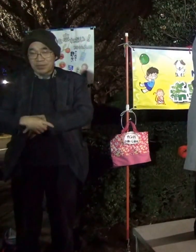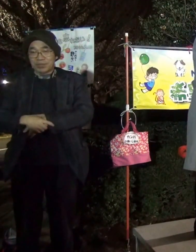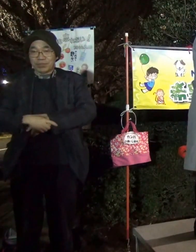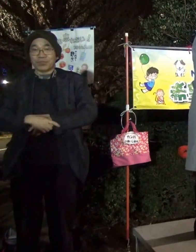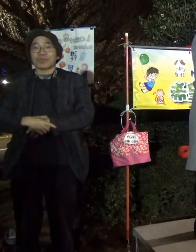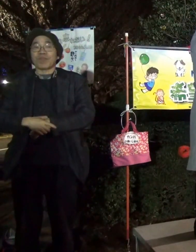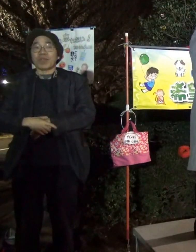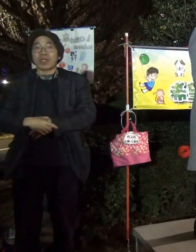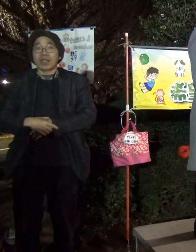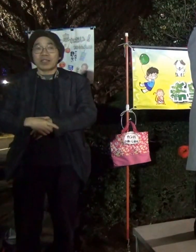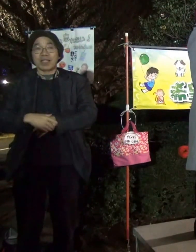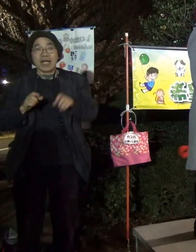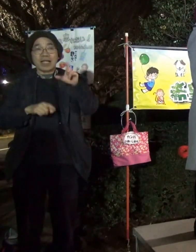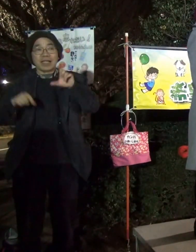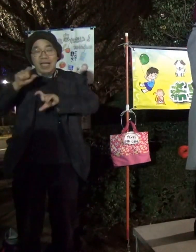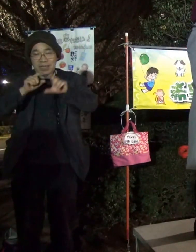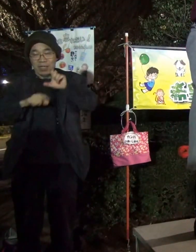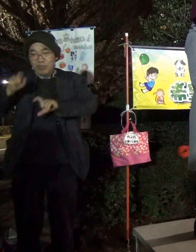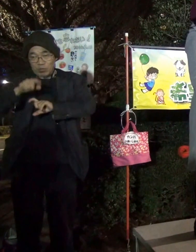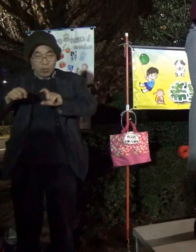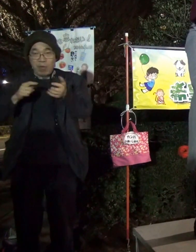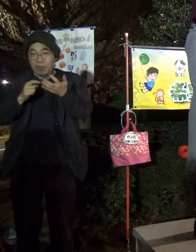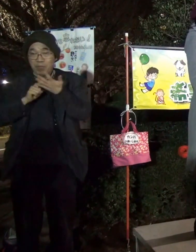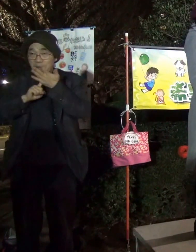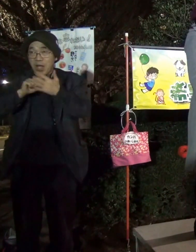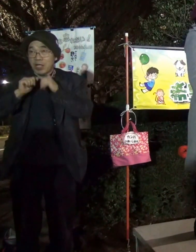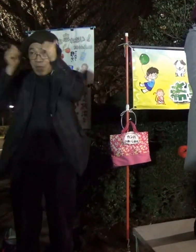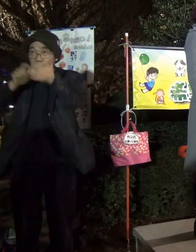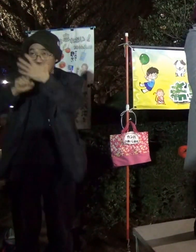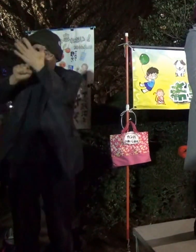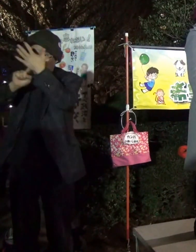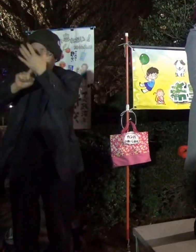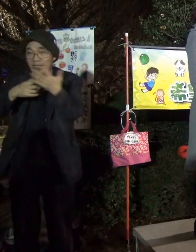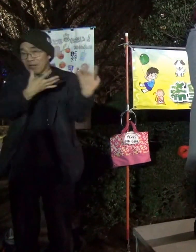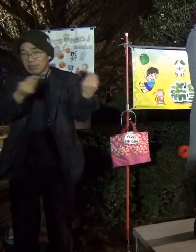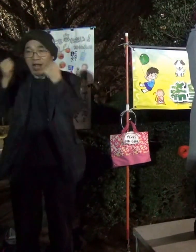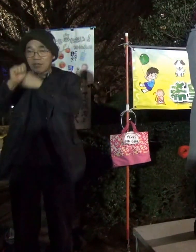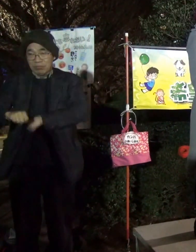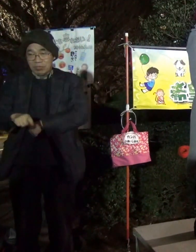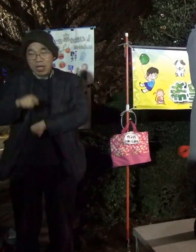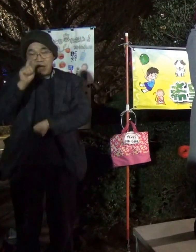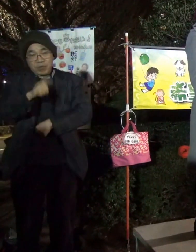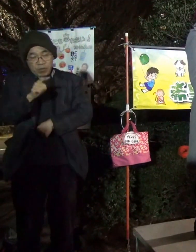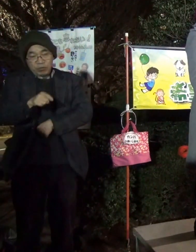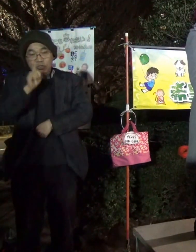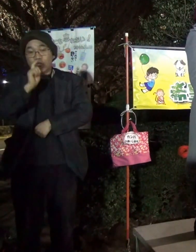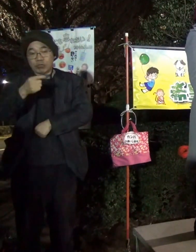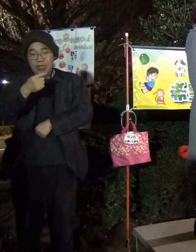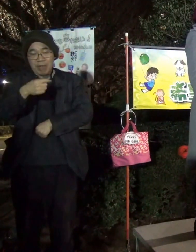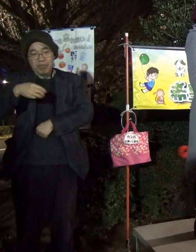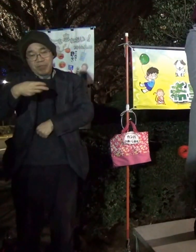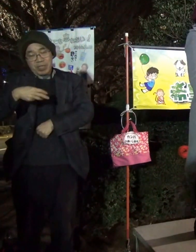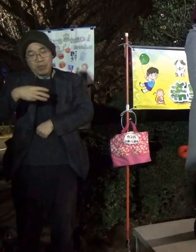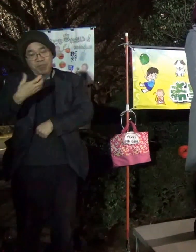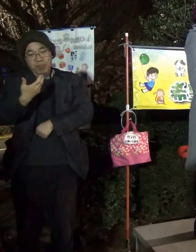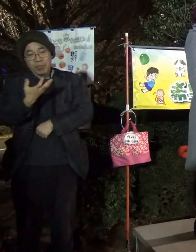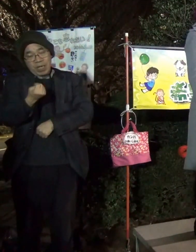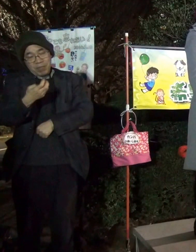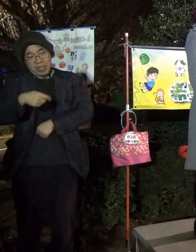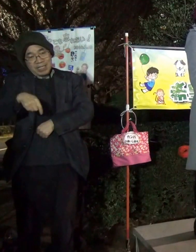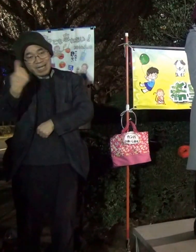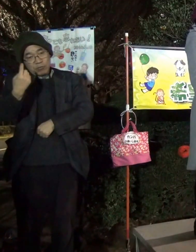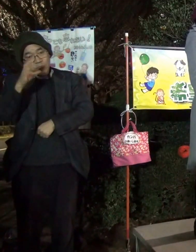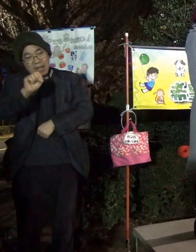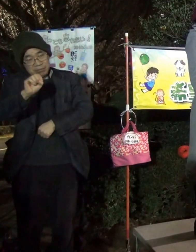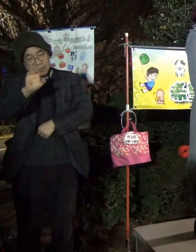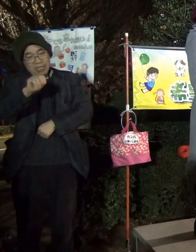うですよ、たくさんの人が、 何万件もあるんだからね。 そうですよ、 そうだよ、これね、1件について何百万であってもね、これはもう絶対賠償し